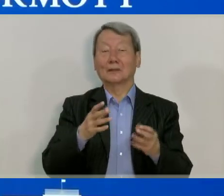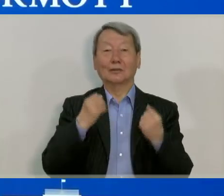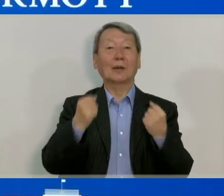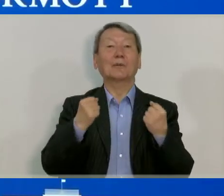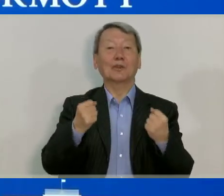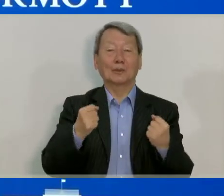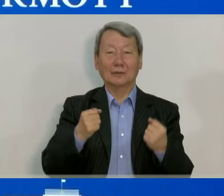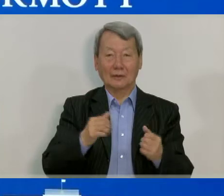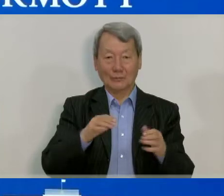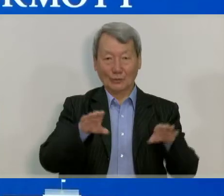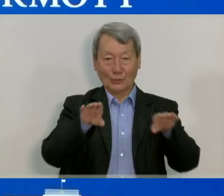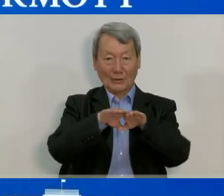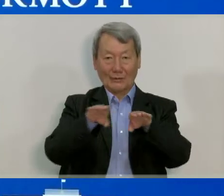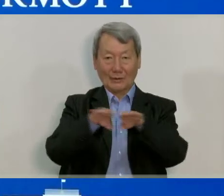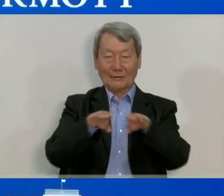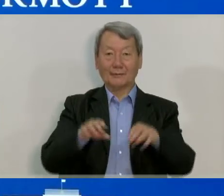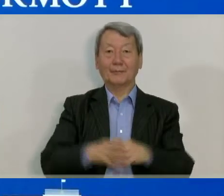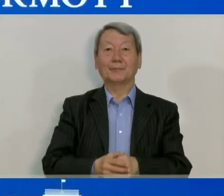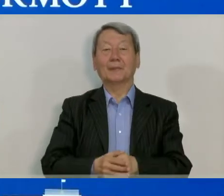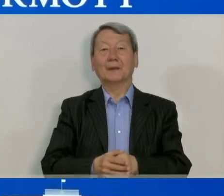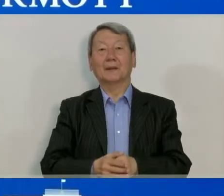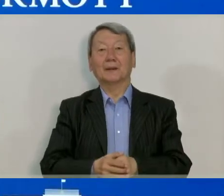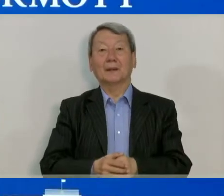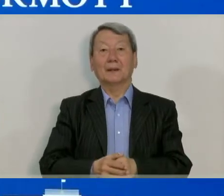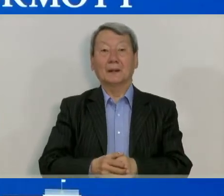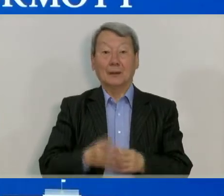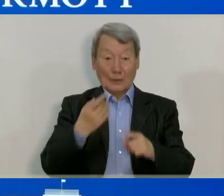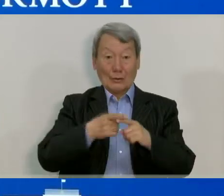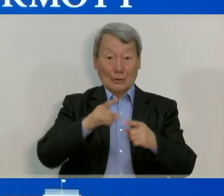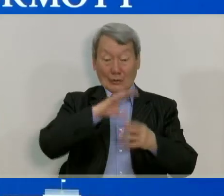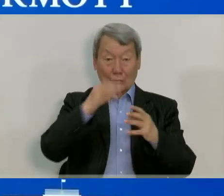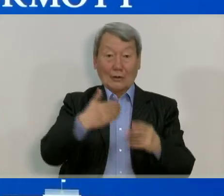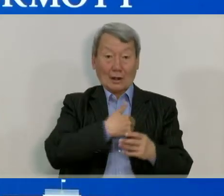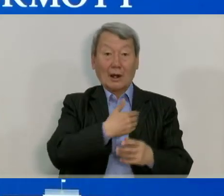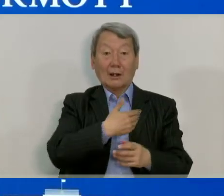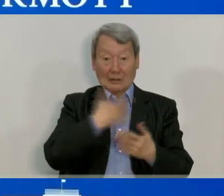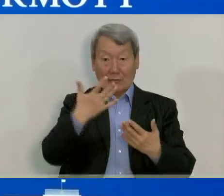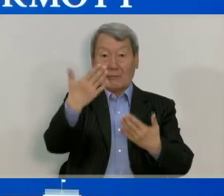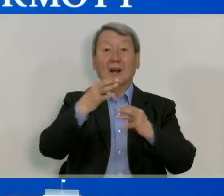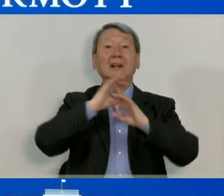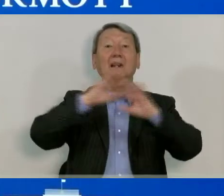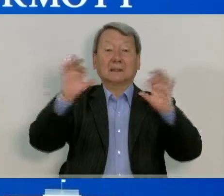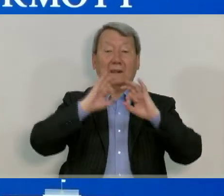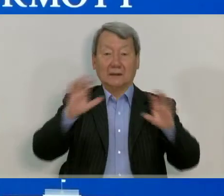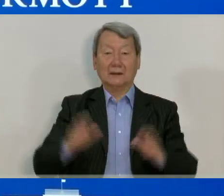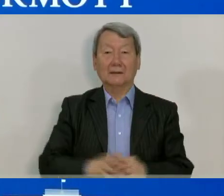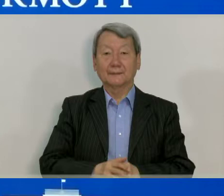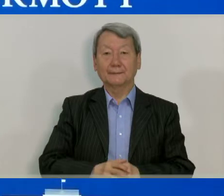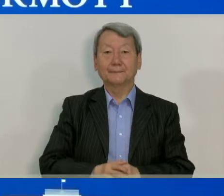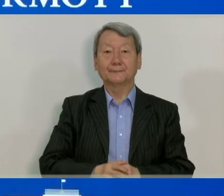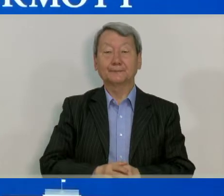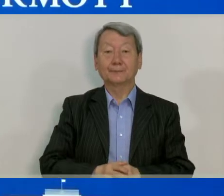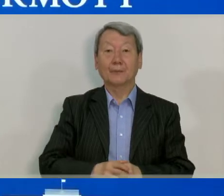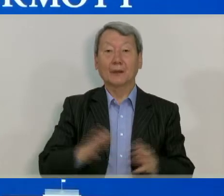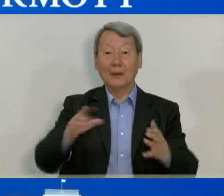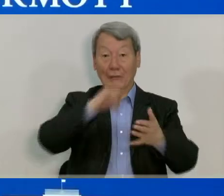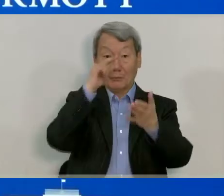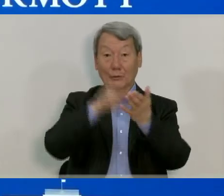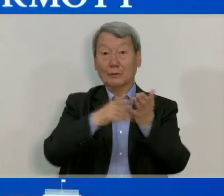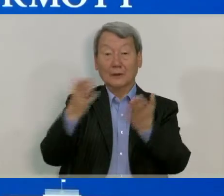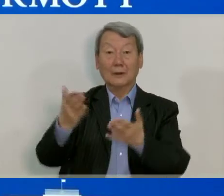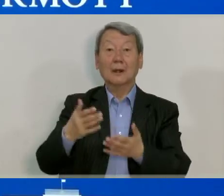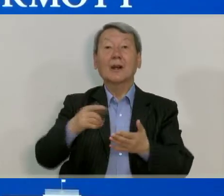напряженном уровне. Вот. Это все, что я хотел вам сегодня сообщить. Вопросы.